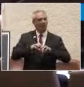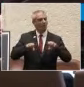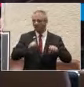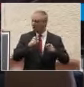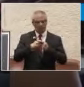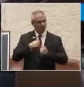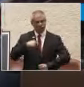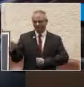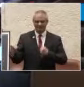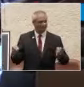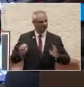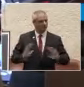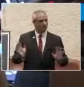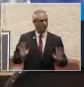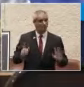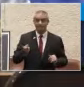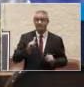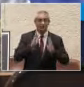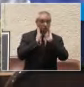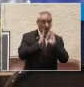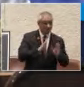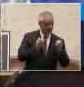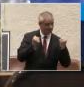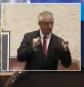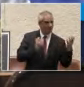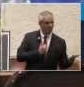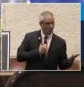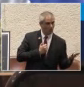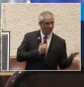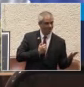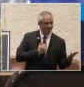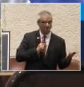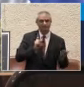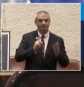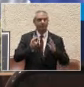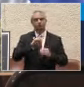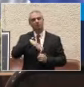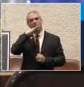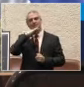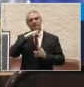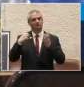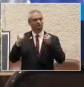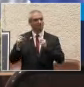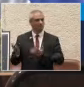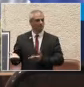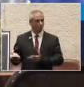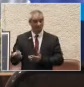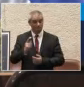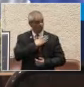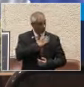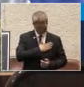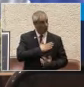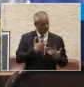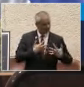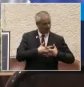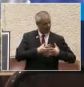אלה שמאמינים בדמוקרטיה ואלה שנמאס להם הדמוקרטיה. אלה שרוצים לאחד את העם מול אלה שרוצים לפרק